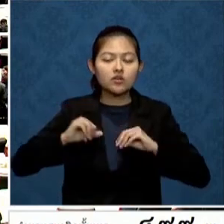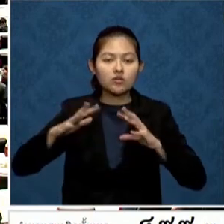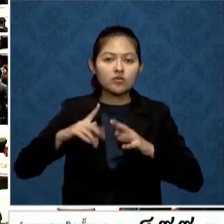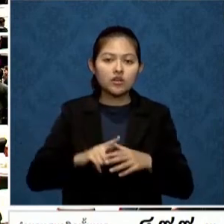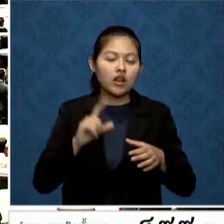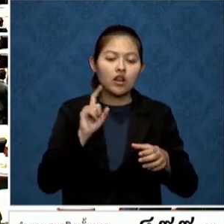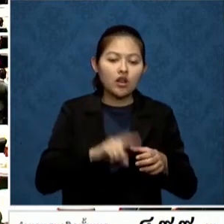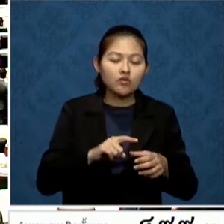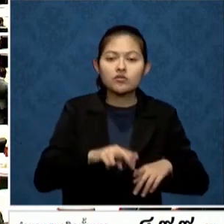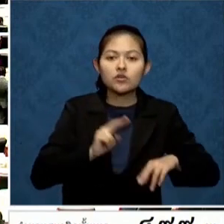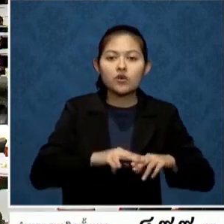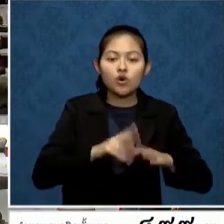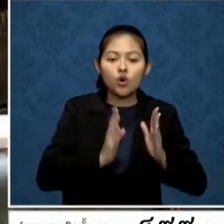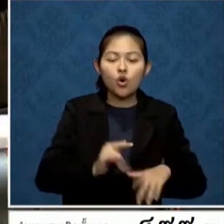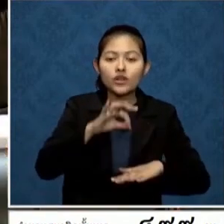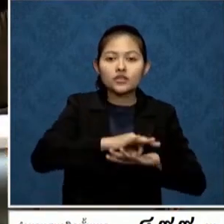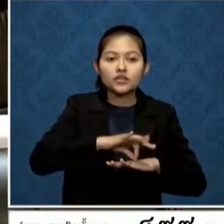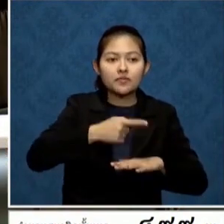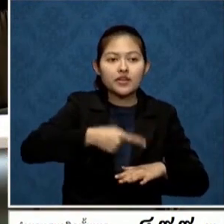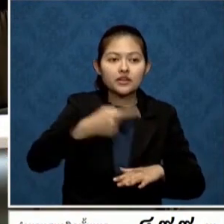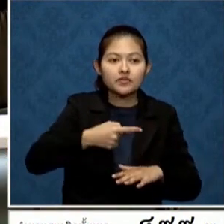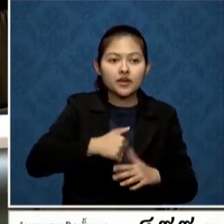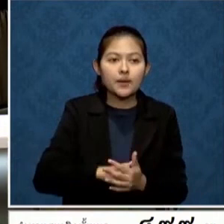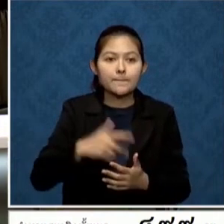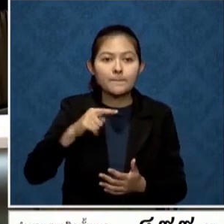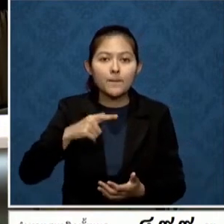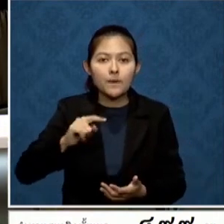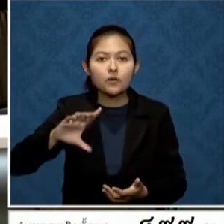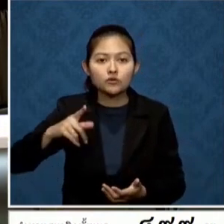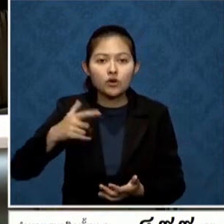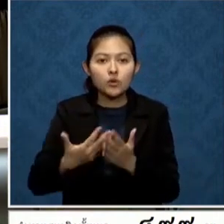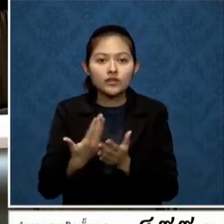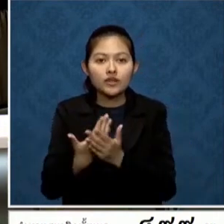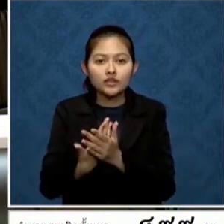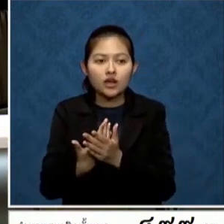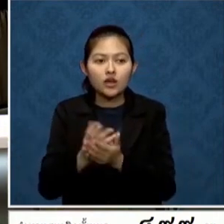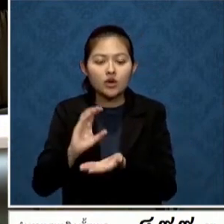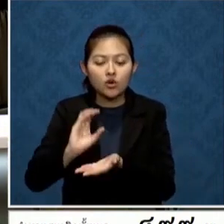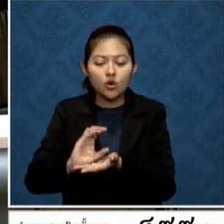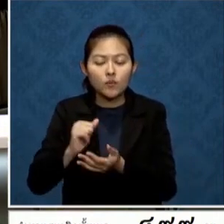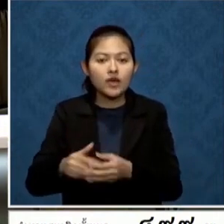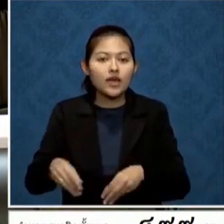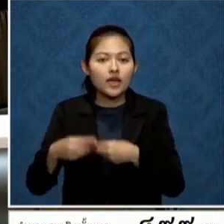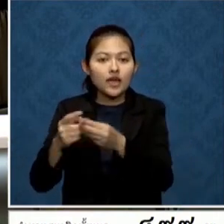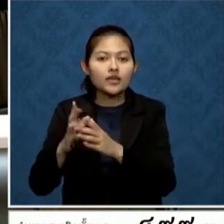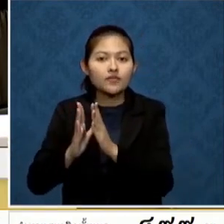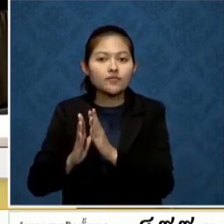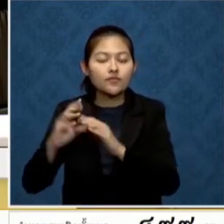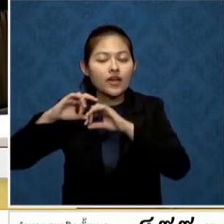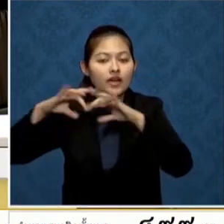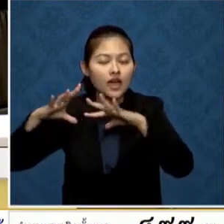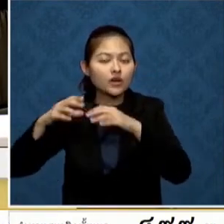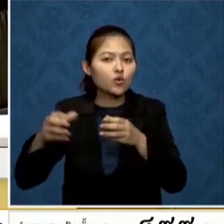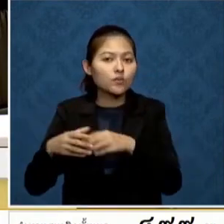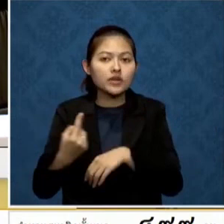กรรณิในฝั่งของการตรวจสอบอย่างเช่นในกรรมาธิการปปชหรือว่ากรรมาธิการงบประมาณให้กับพรรคฝ่ายค้าอย่างเดียวเท่านั้นนะครับแล้วก็ยังมีอีก